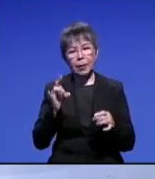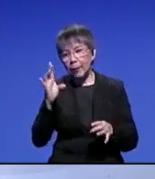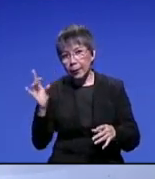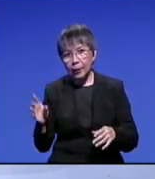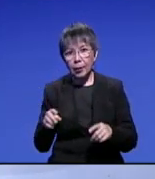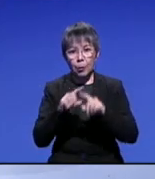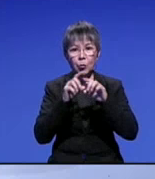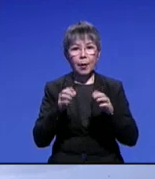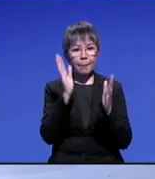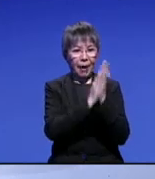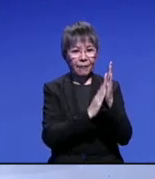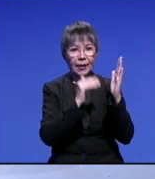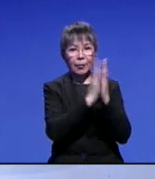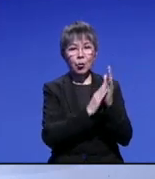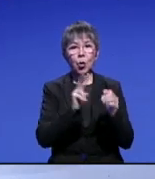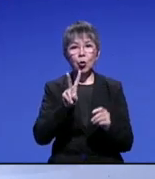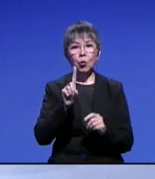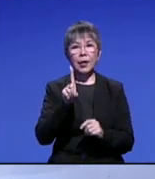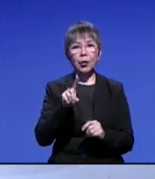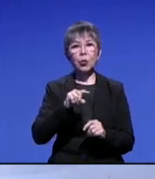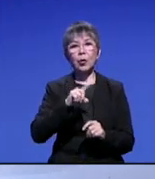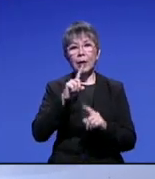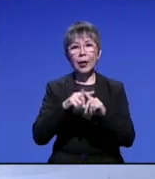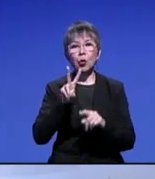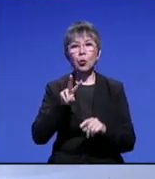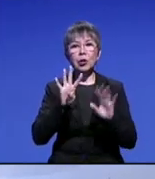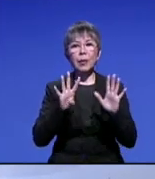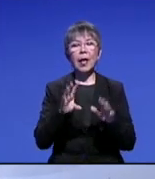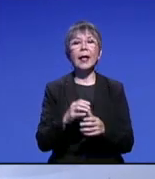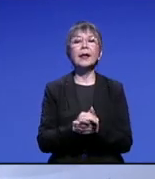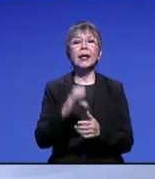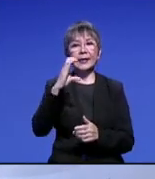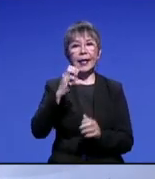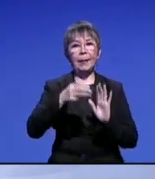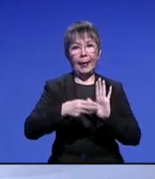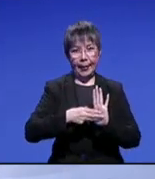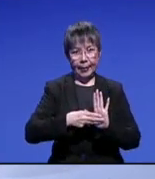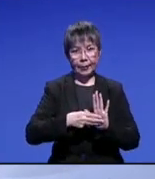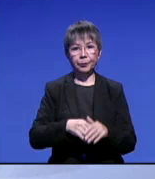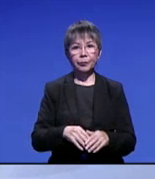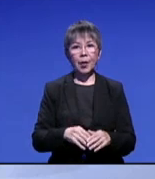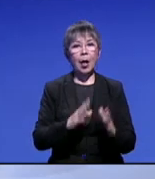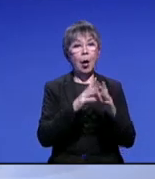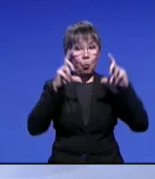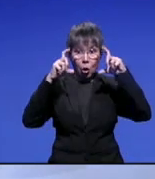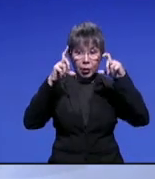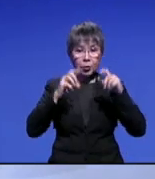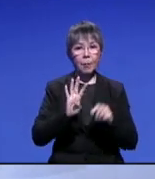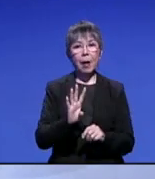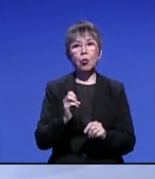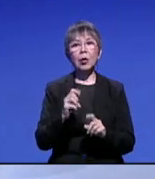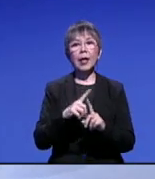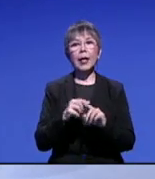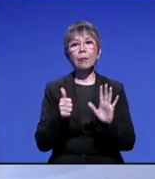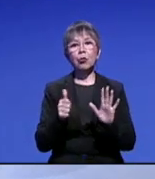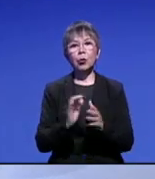ukuran pamflet ditentukan 21 kali 29,7 cm. Poster 40 x 60